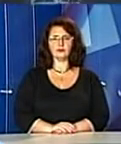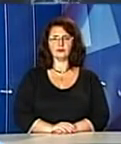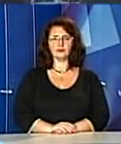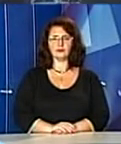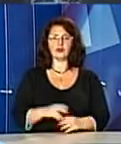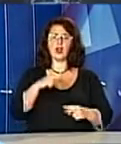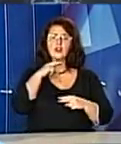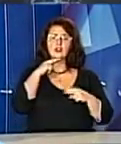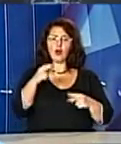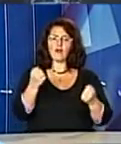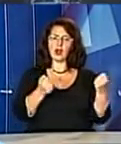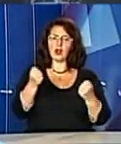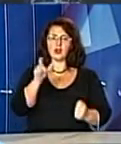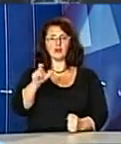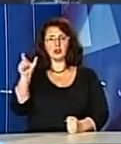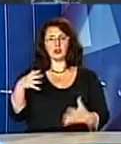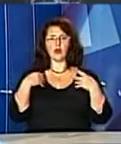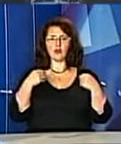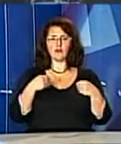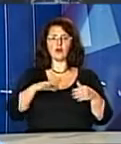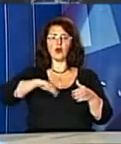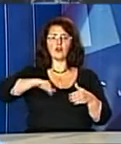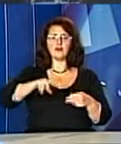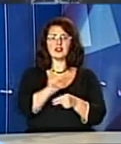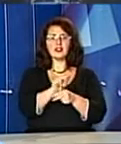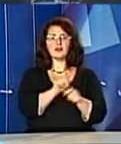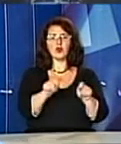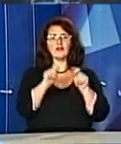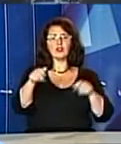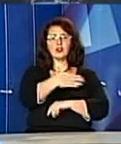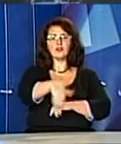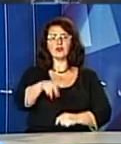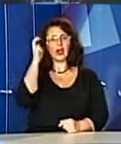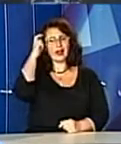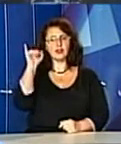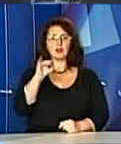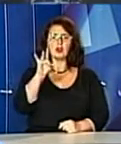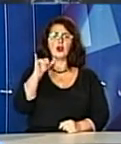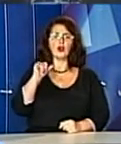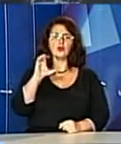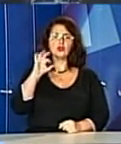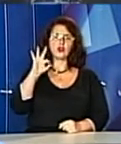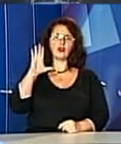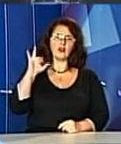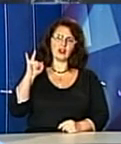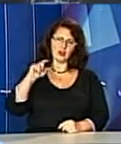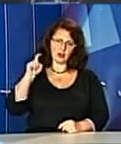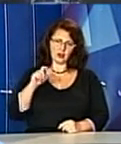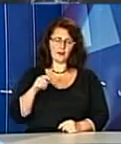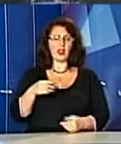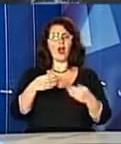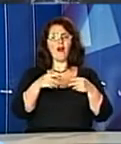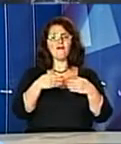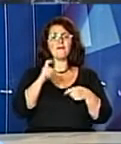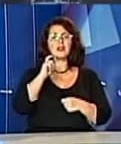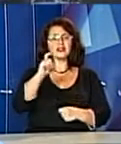До уваги водіїв. У Львові після ремонту відкрили вулиці Київську та Русових. Рух трамваїв цими вулицями відновлять після